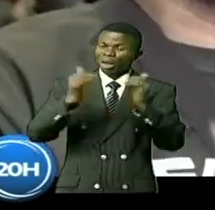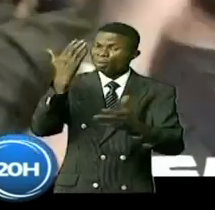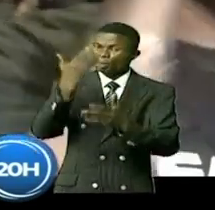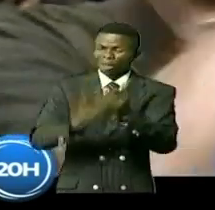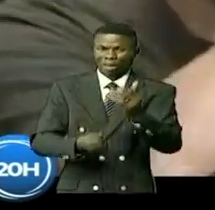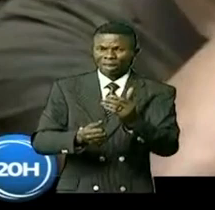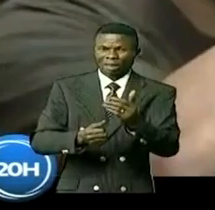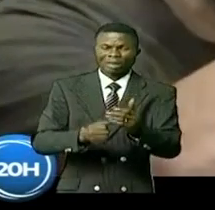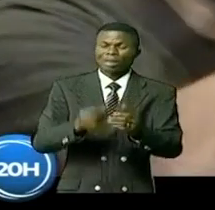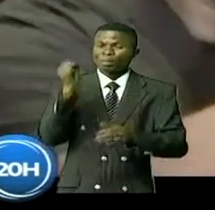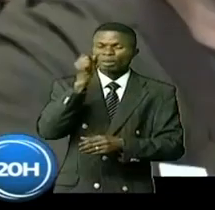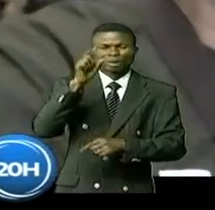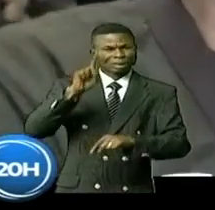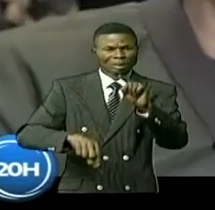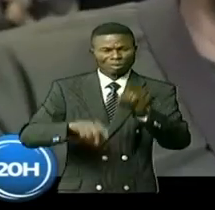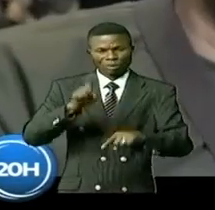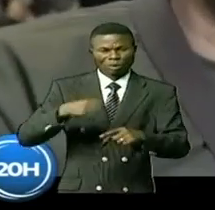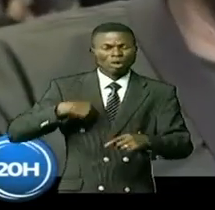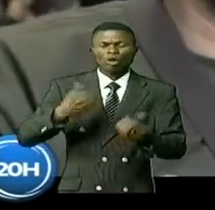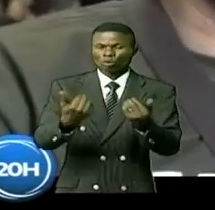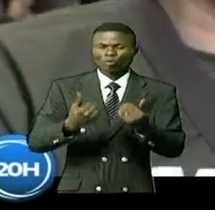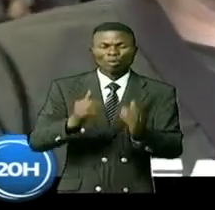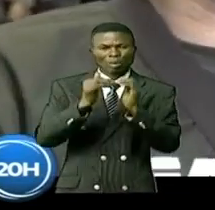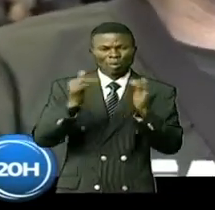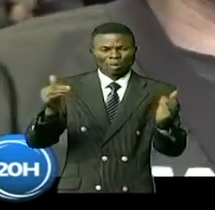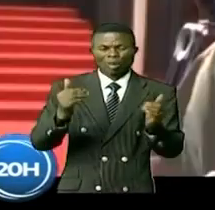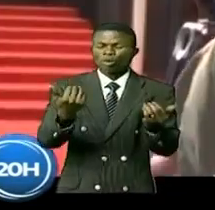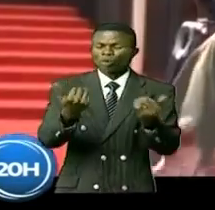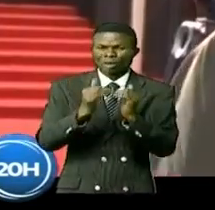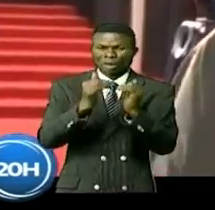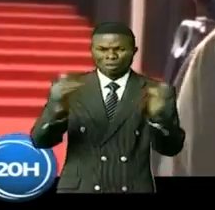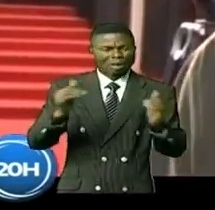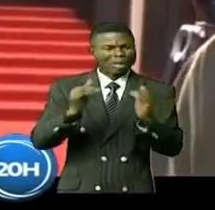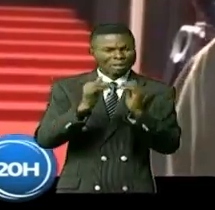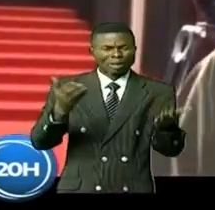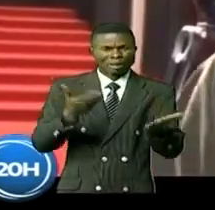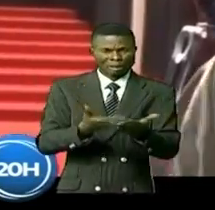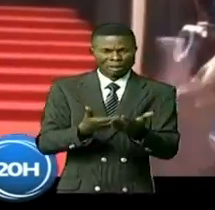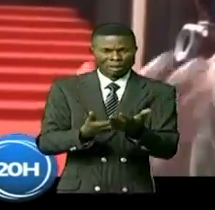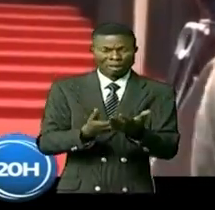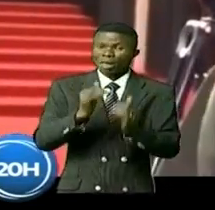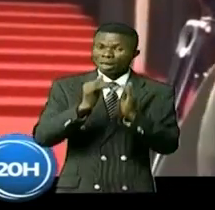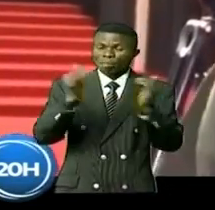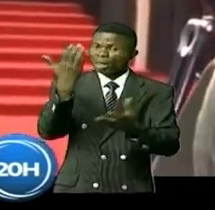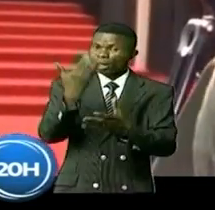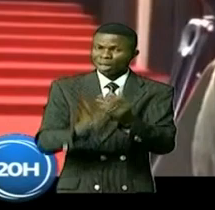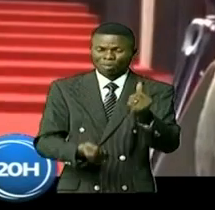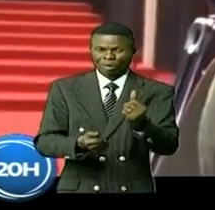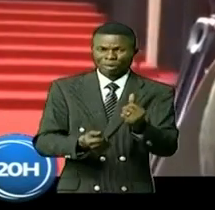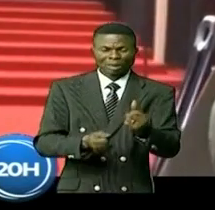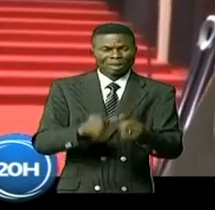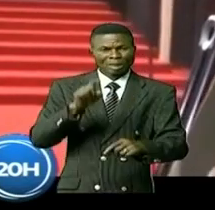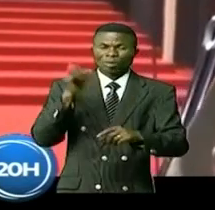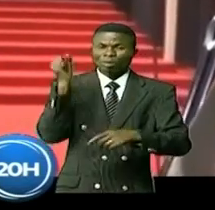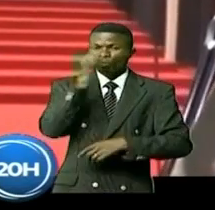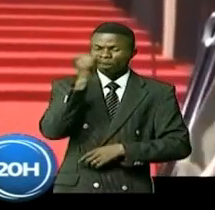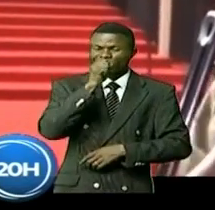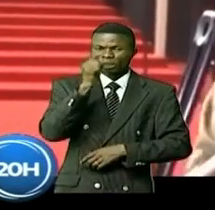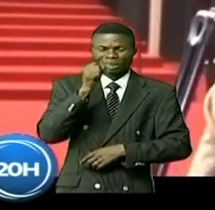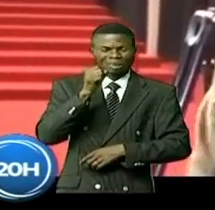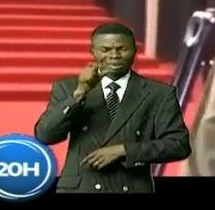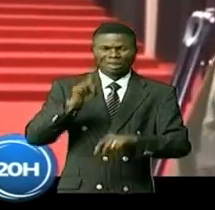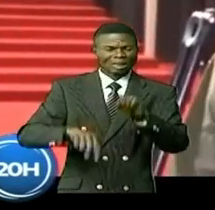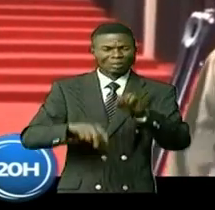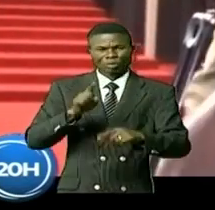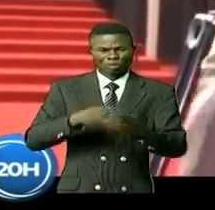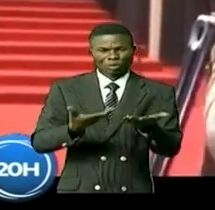a pas de musique. Il y a aussi de la paix, de la paix qui m'est là. Pour ceux qui paient, moi, ce que la